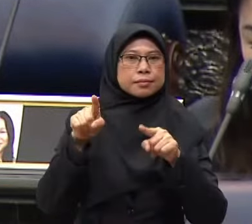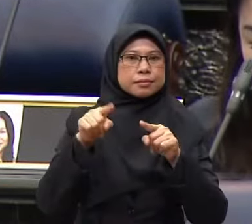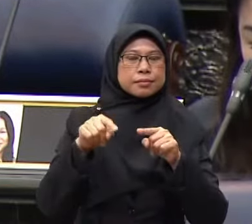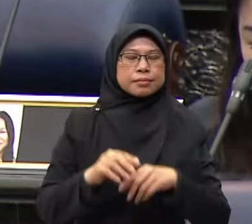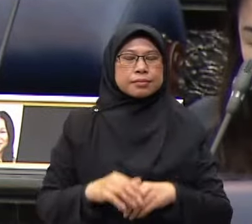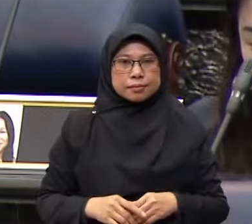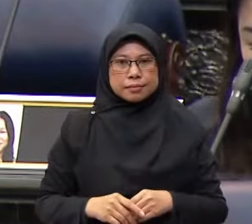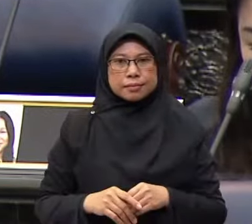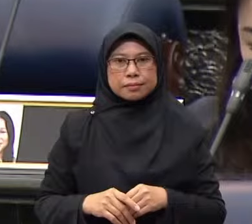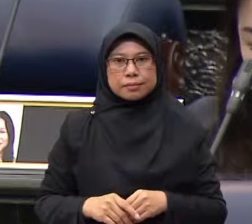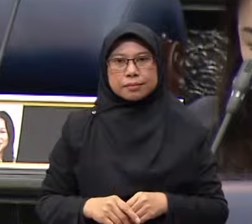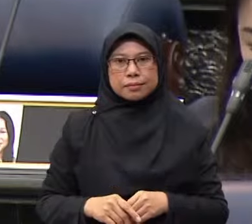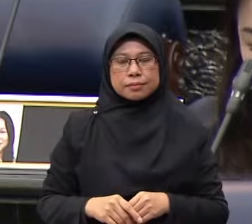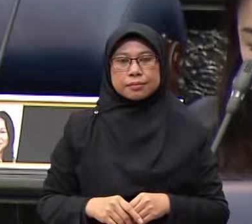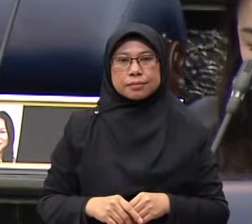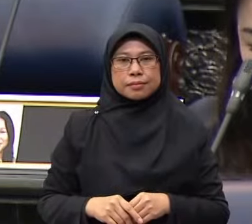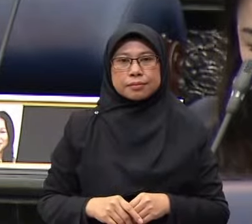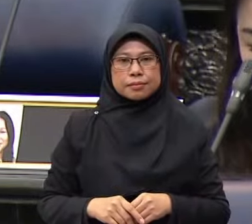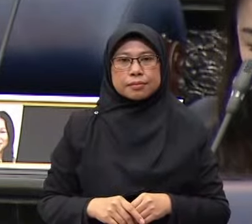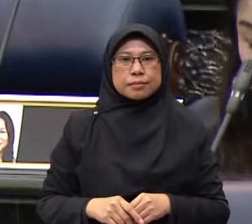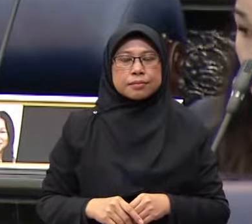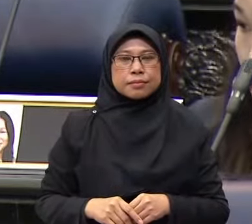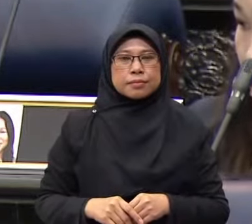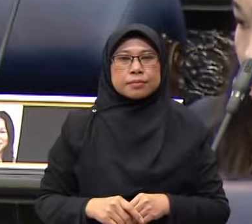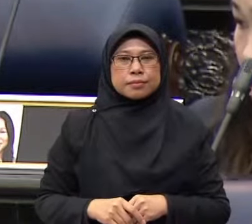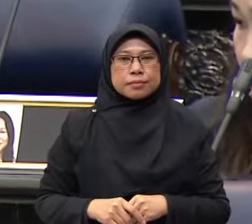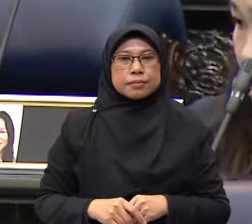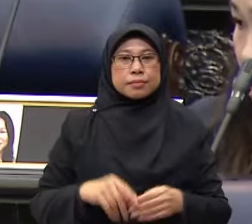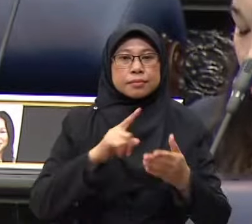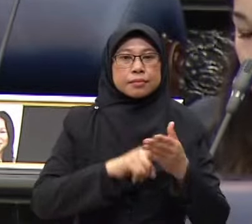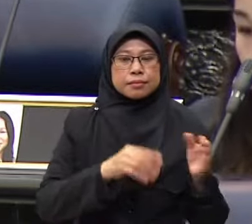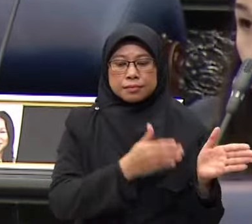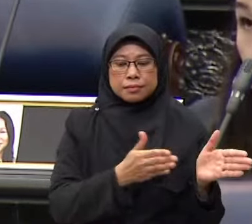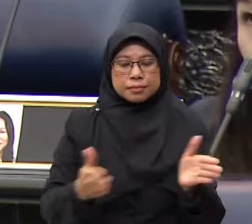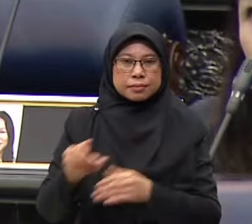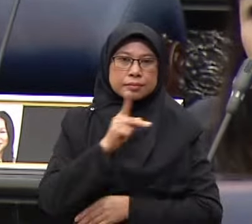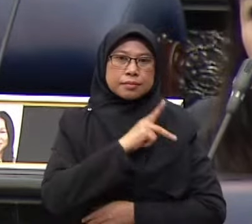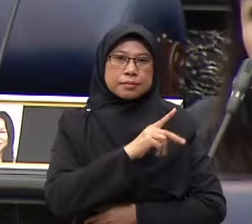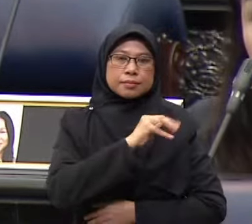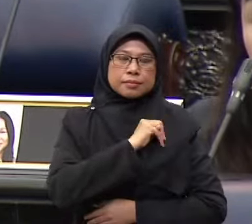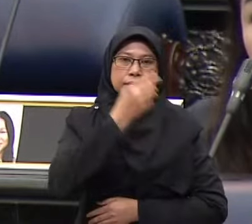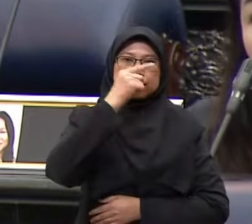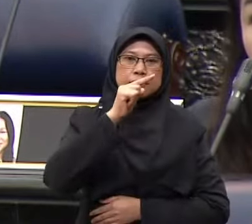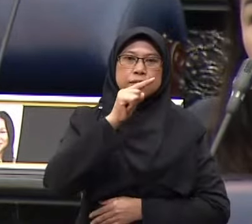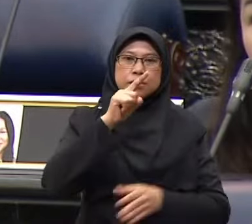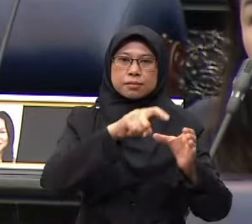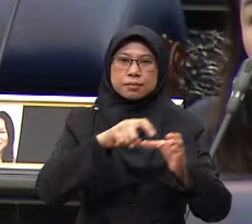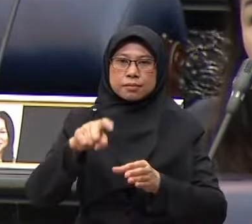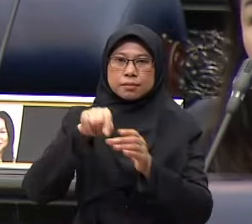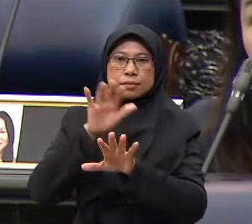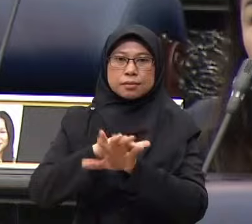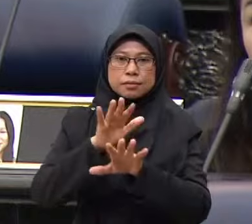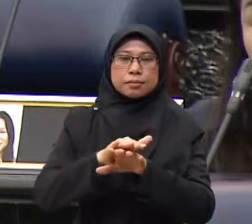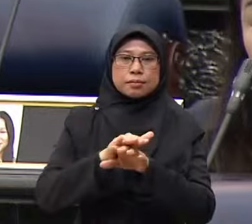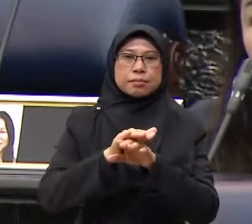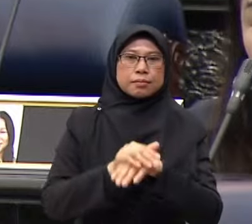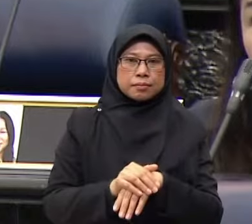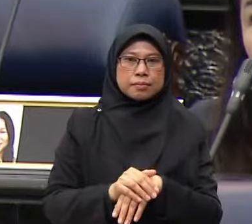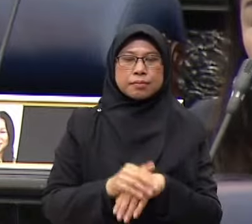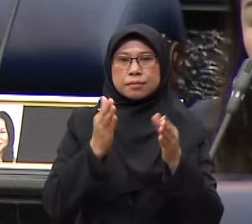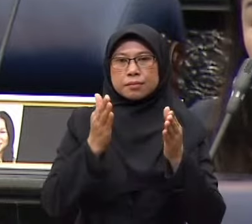teliti dan jelas sekali jadi soalan tambahan sayaal Apakah rancangan Kementerian untuk menarik lebih banyak orang